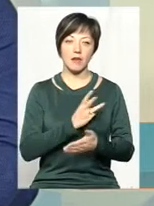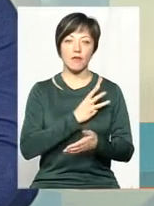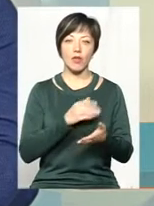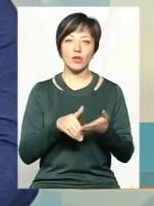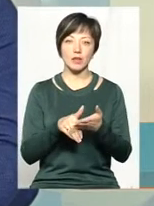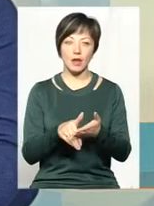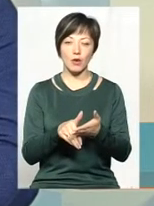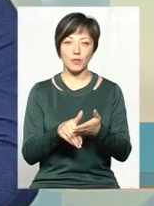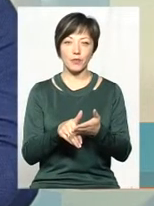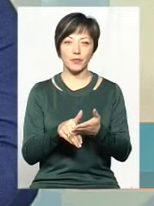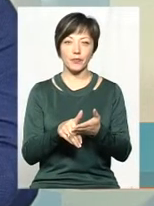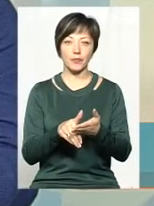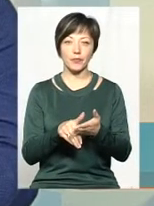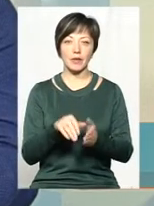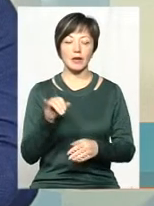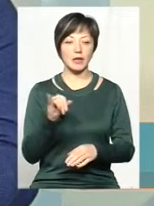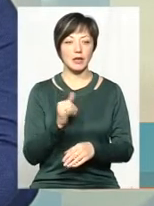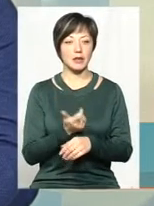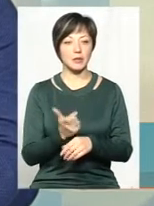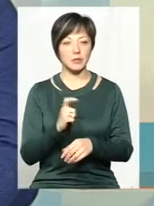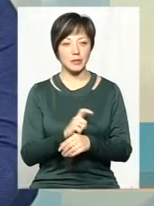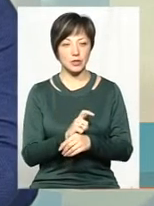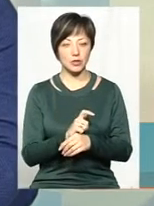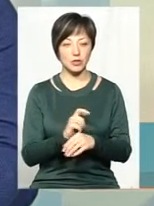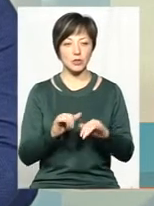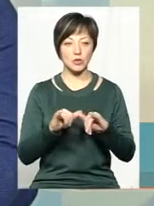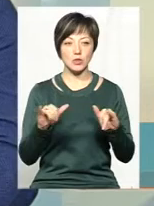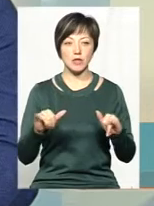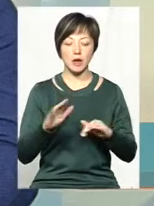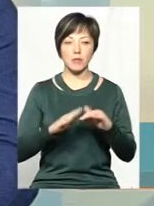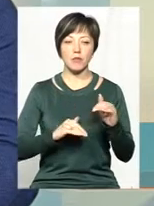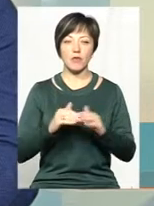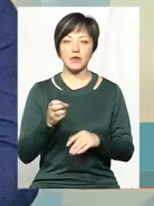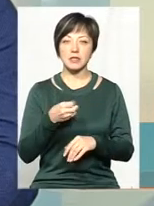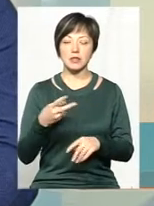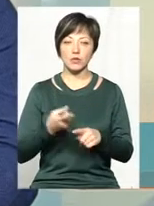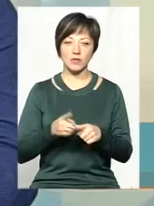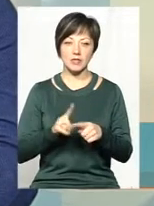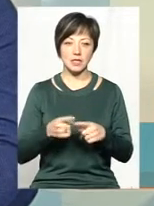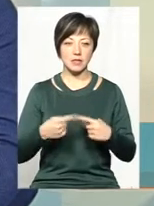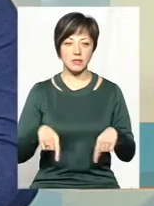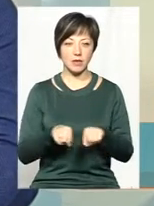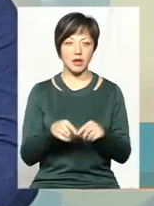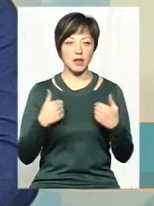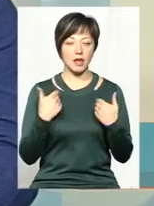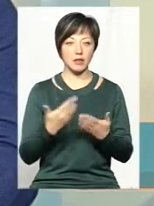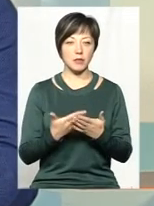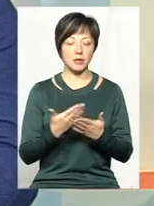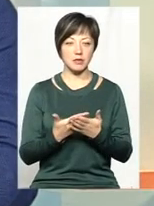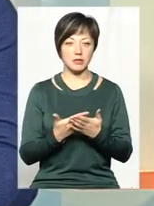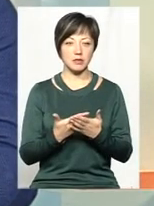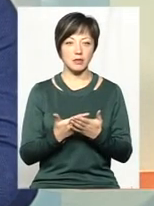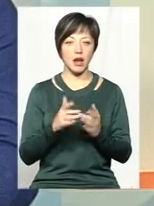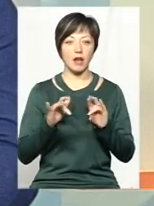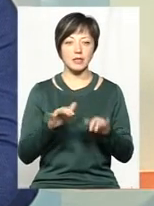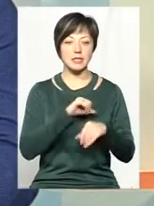волонтером, і більше зростає професійно в цій сфері. Я, наприклад, в